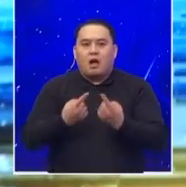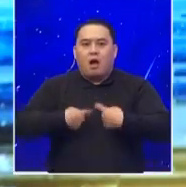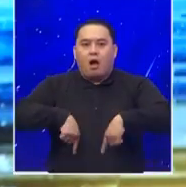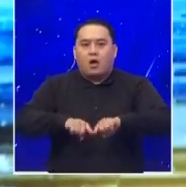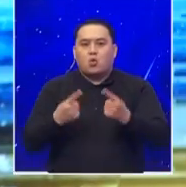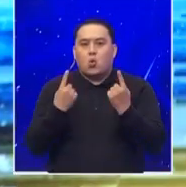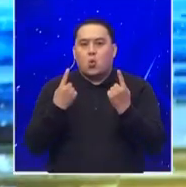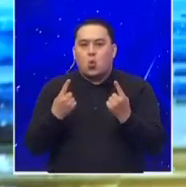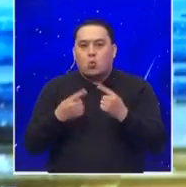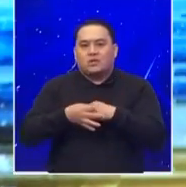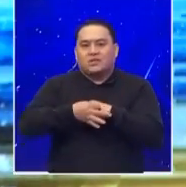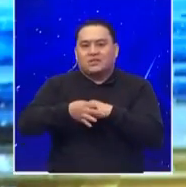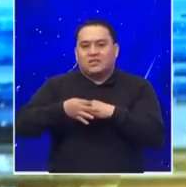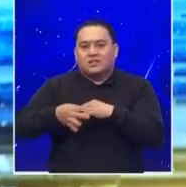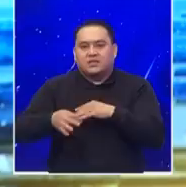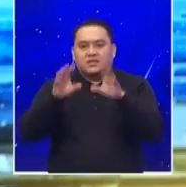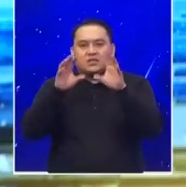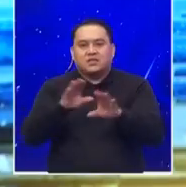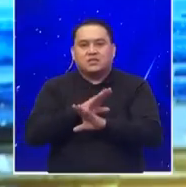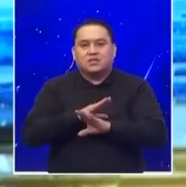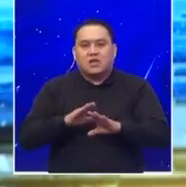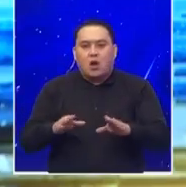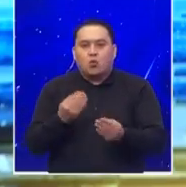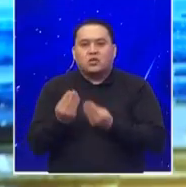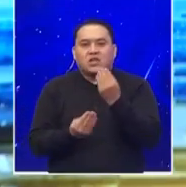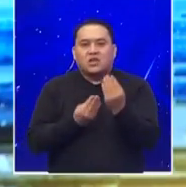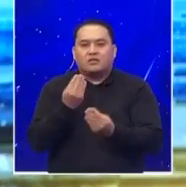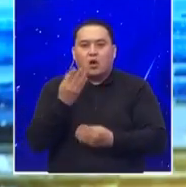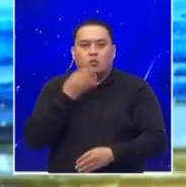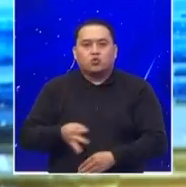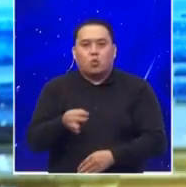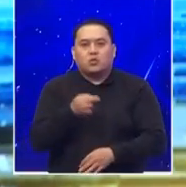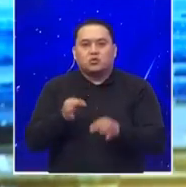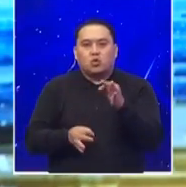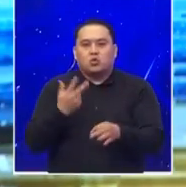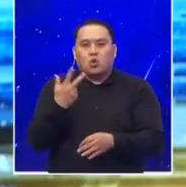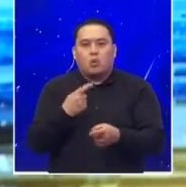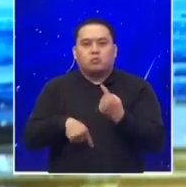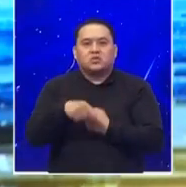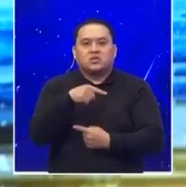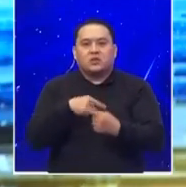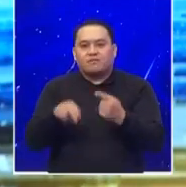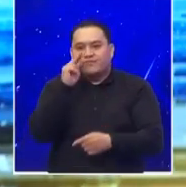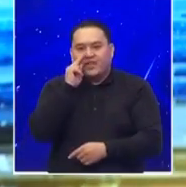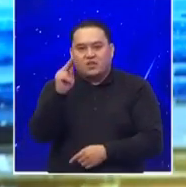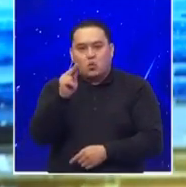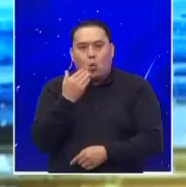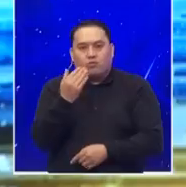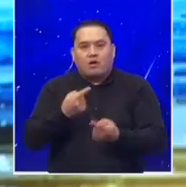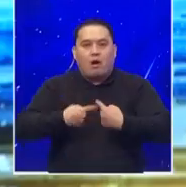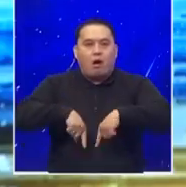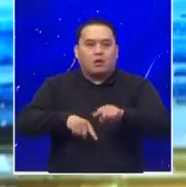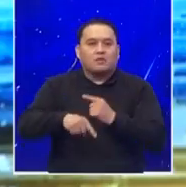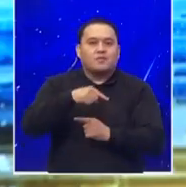Организаторов крупной сети незаконных онлайн-казино осудили в Алматинской области. Трех предпринимателей признали виновными в